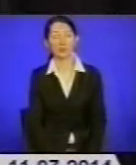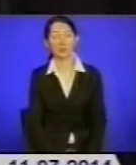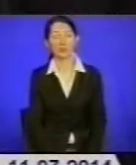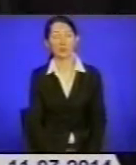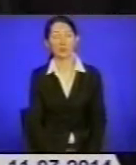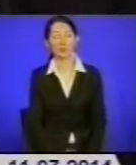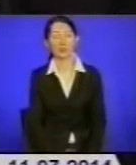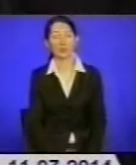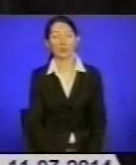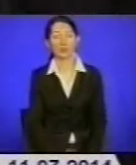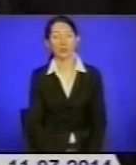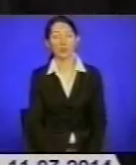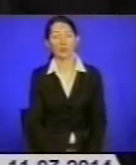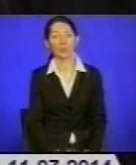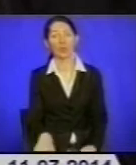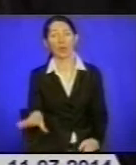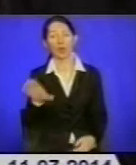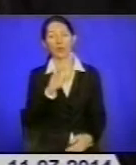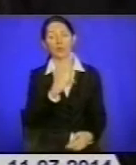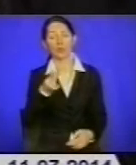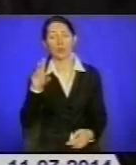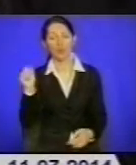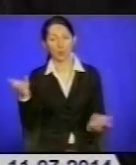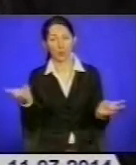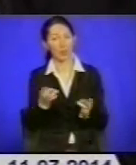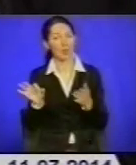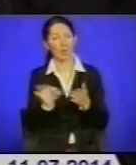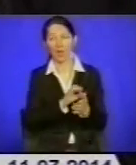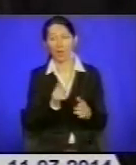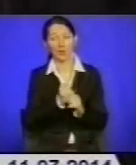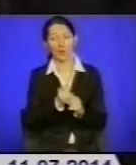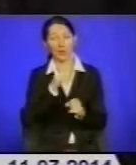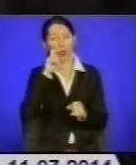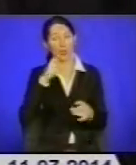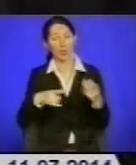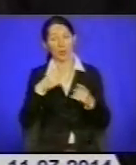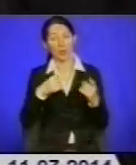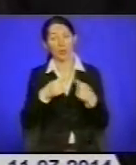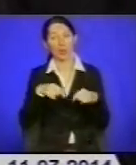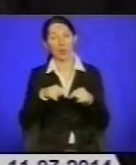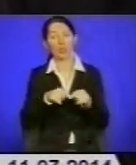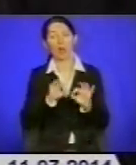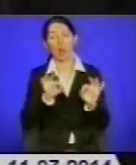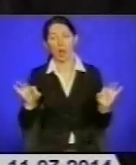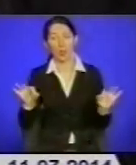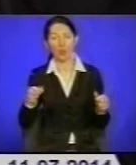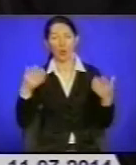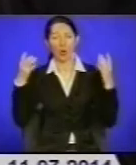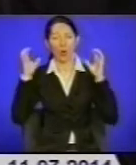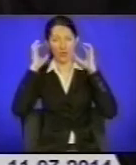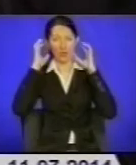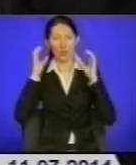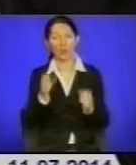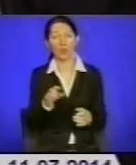У всьому Слов'янську негайно треба, щоб працювало українське телебачення і в мережах кабельних, і в ефіру.